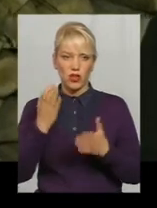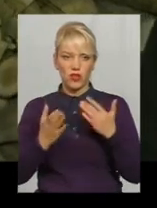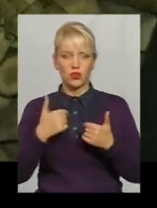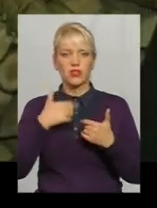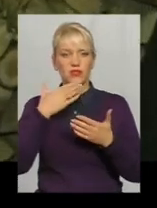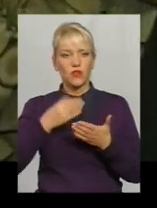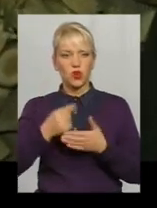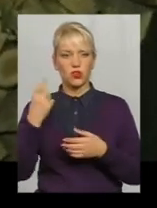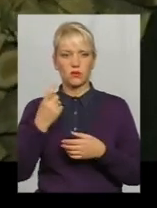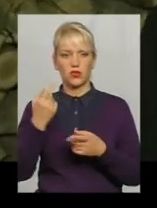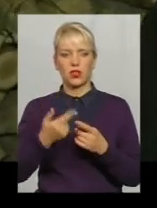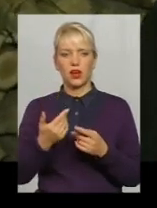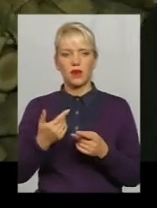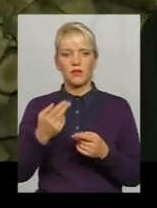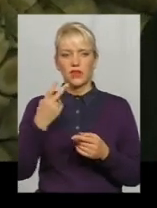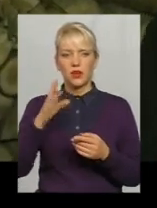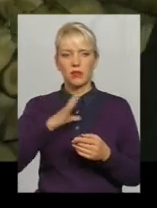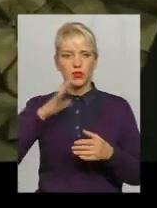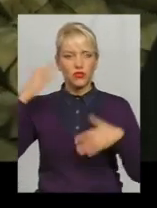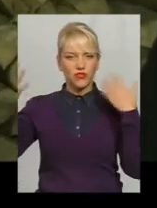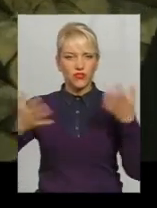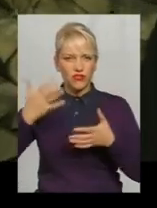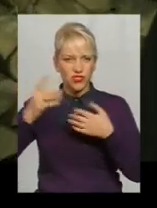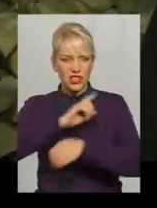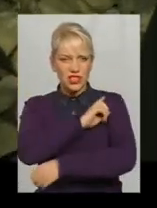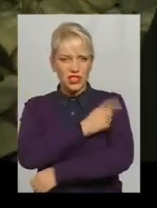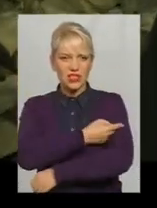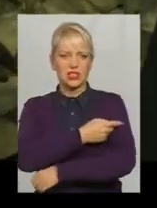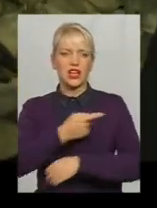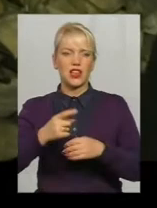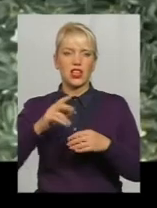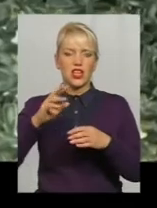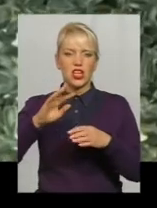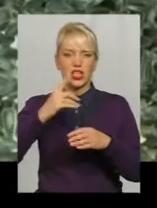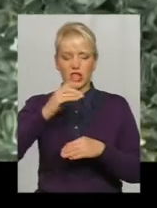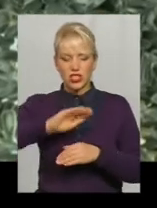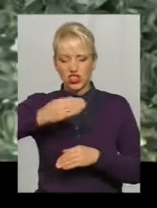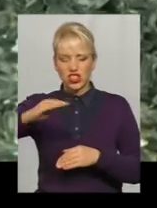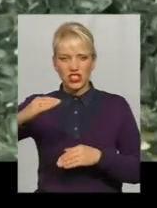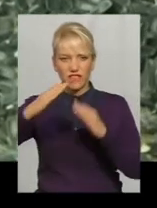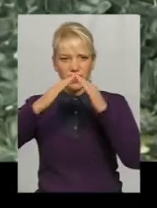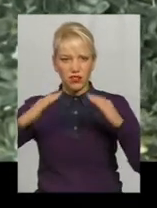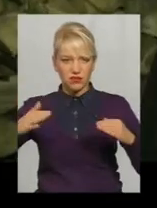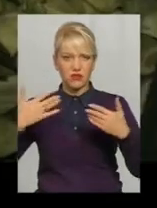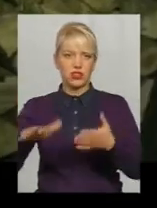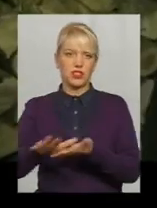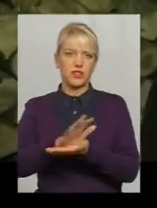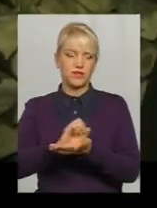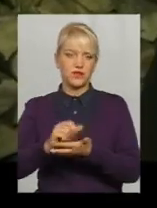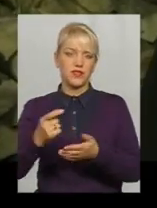господарство, підняв віхор кришу. От. Правда, небагато упала, одна шиферина велика, вже треба